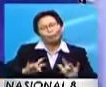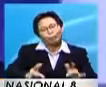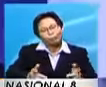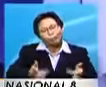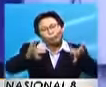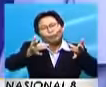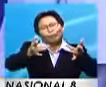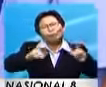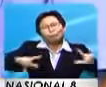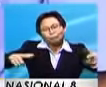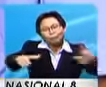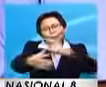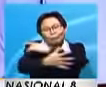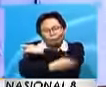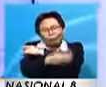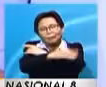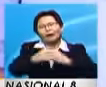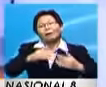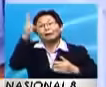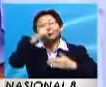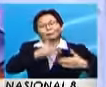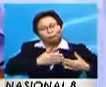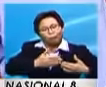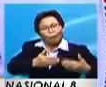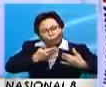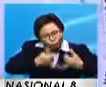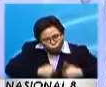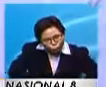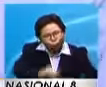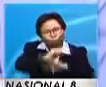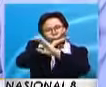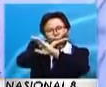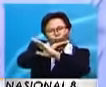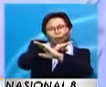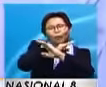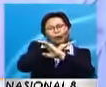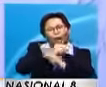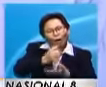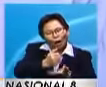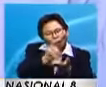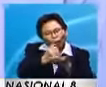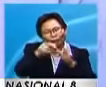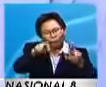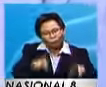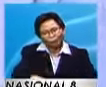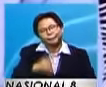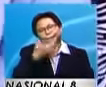kumpulan sasaran tetapi juga komitmen kerajaan untuk terus membela nasib rakyat